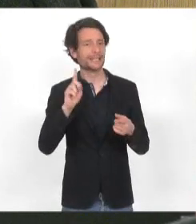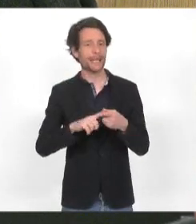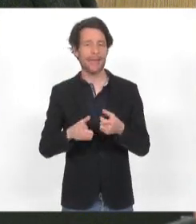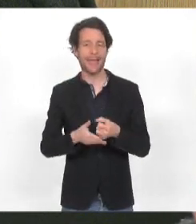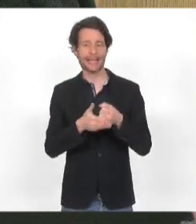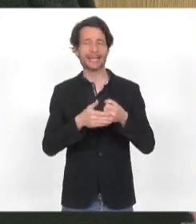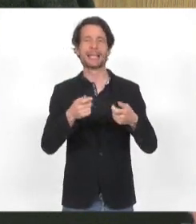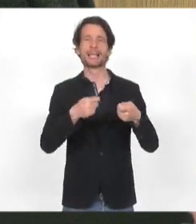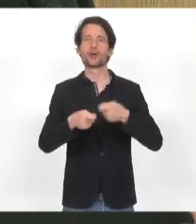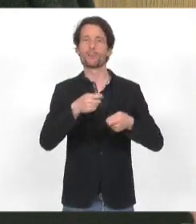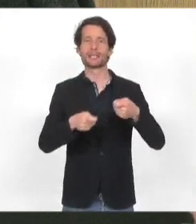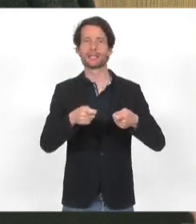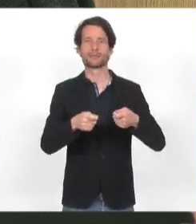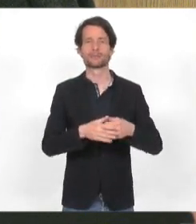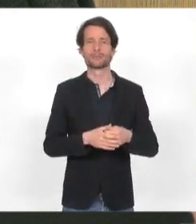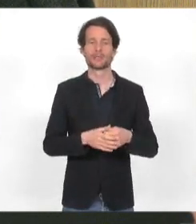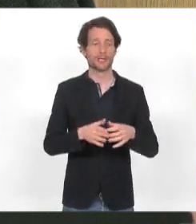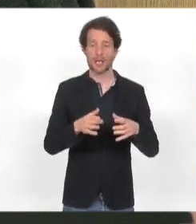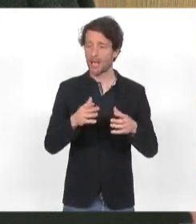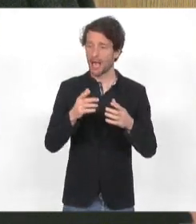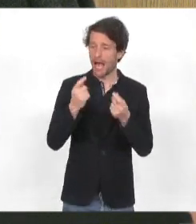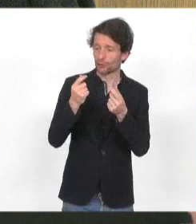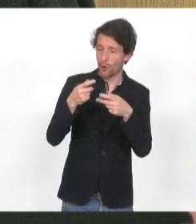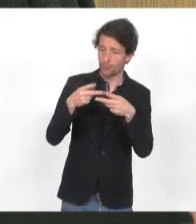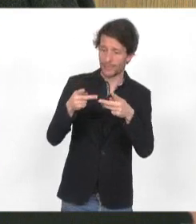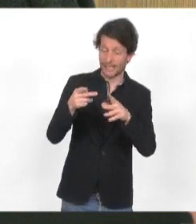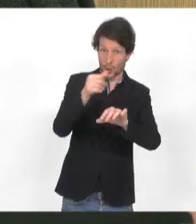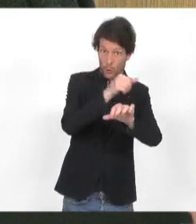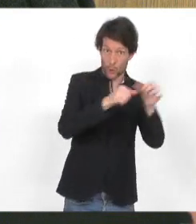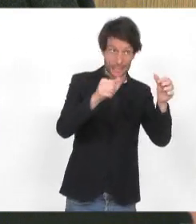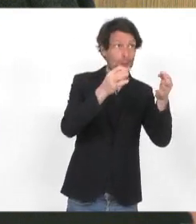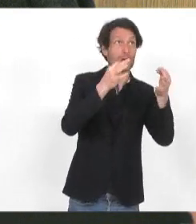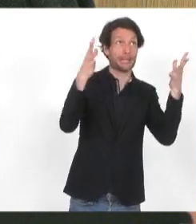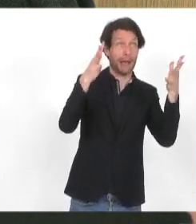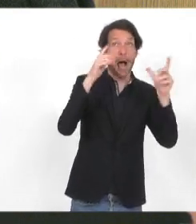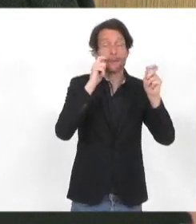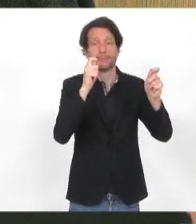économiques. L'argent public doit être conditionné au climat. C'était l'une des demandes de la Convention climat.